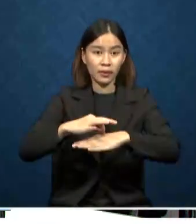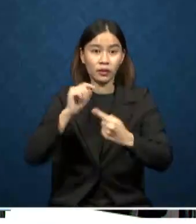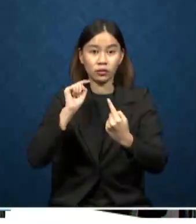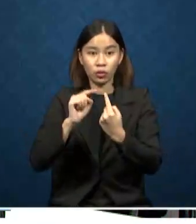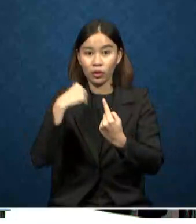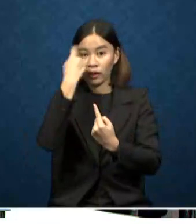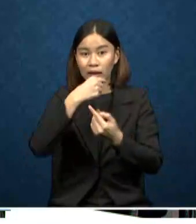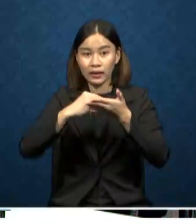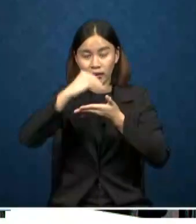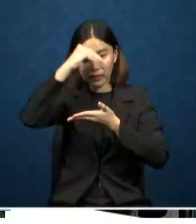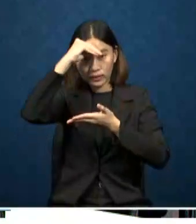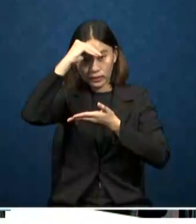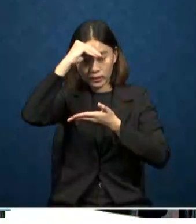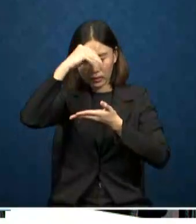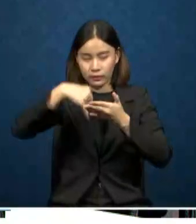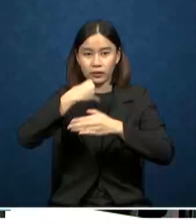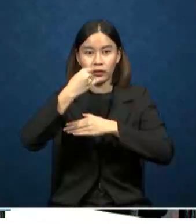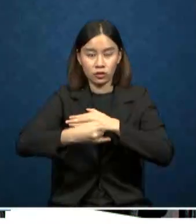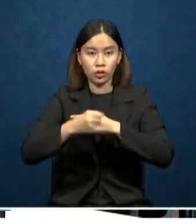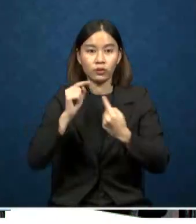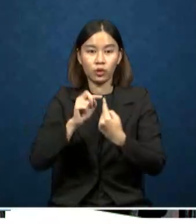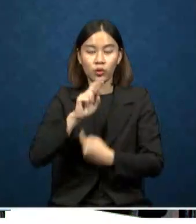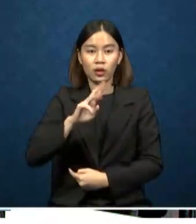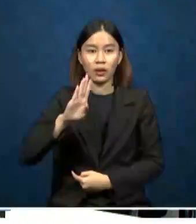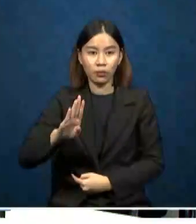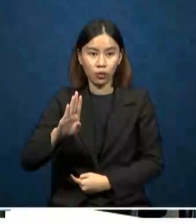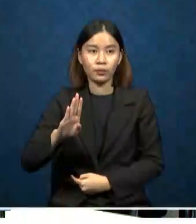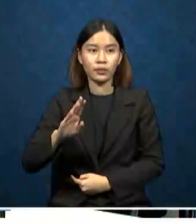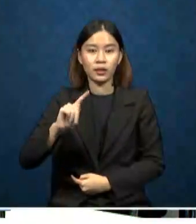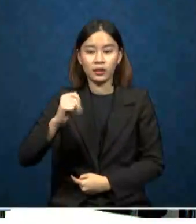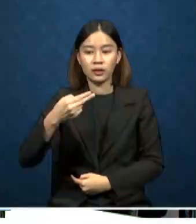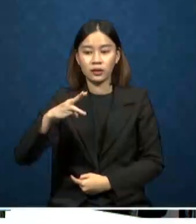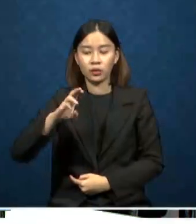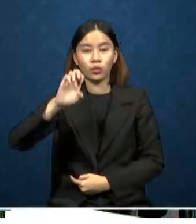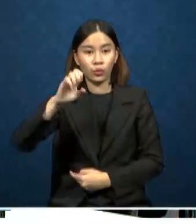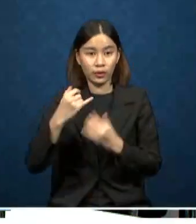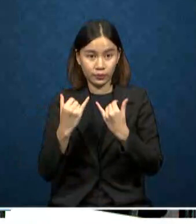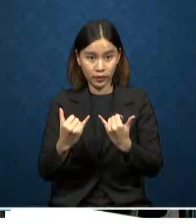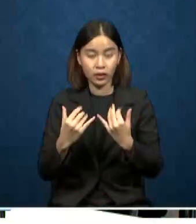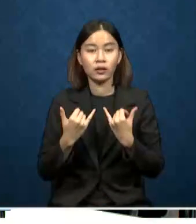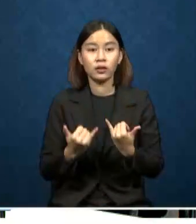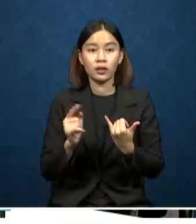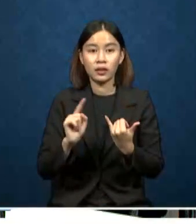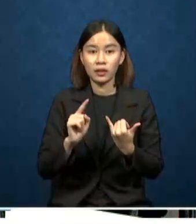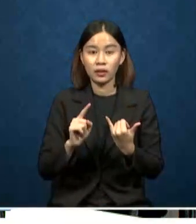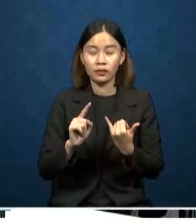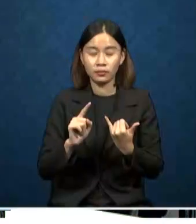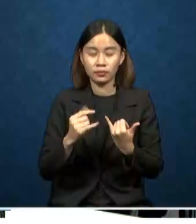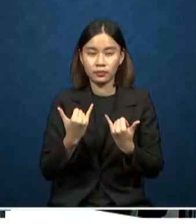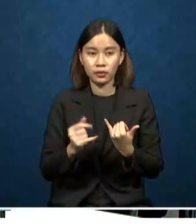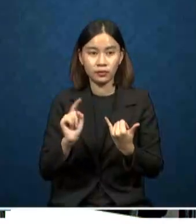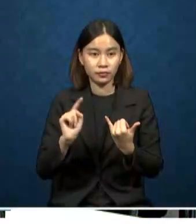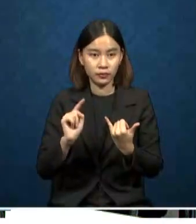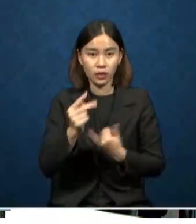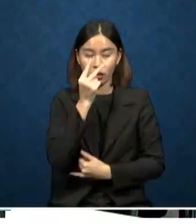ผู้สำเร็จการศึกษาในระบบทวิวุฒินี้นะคะขณะนี้เนี่ยเท่าที่เป็นอยู่เนี่ยเท่า